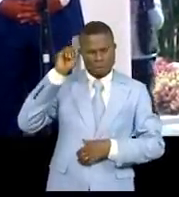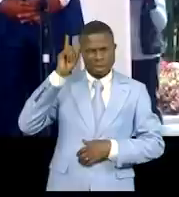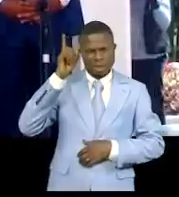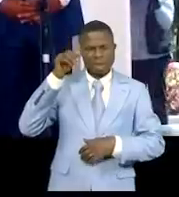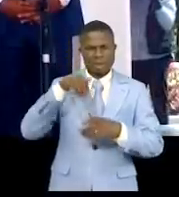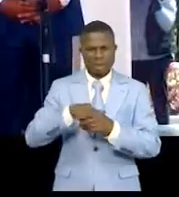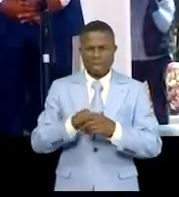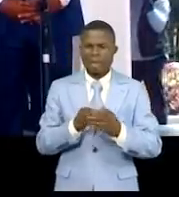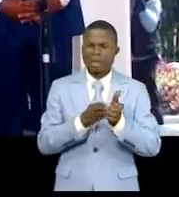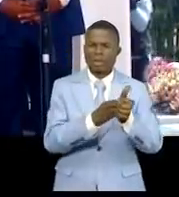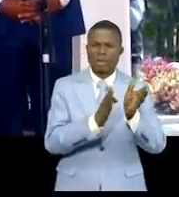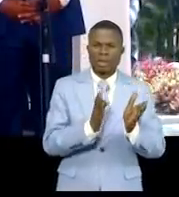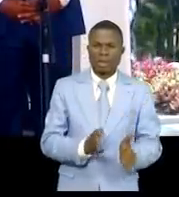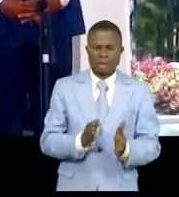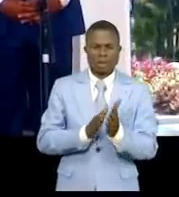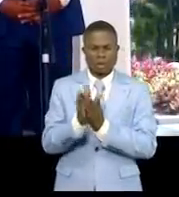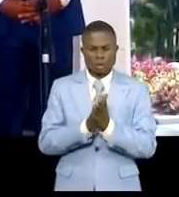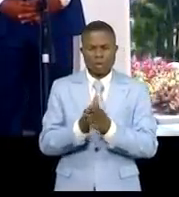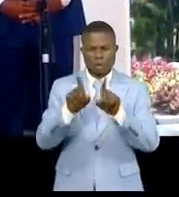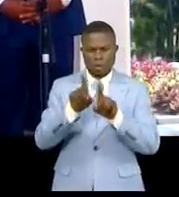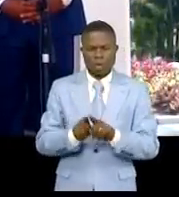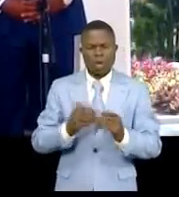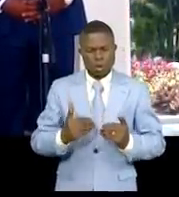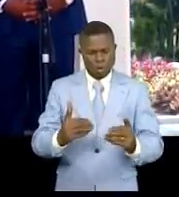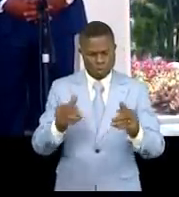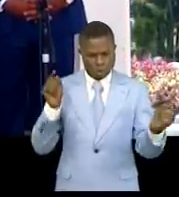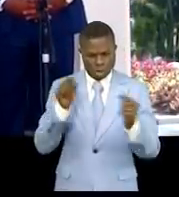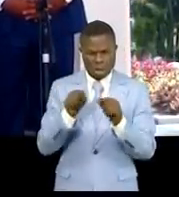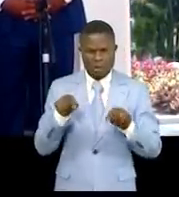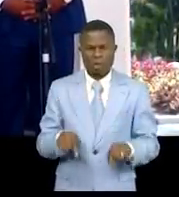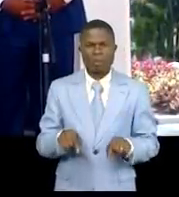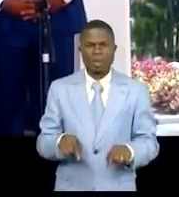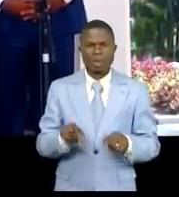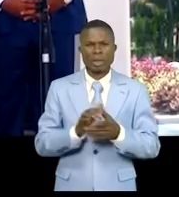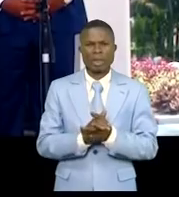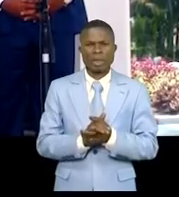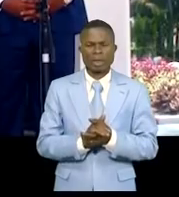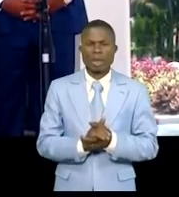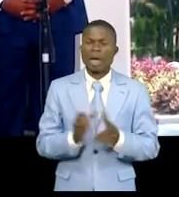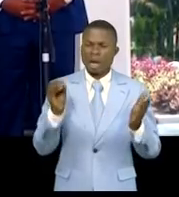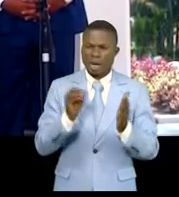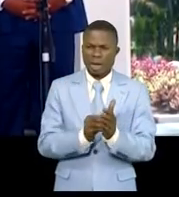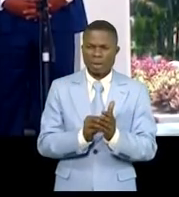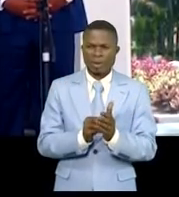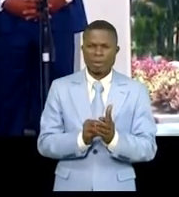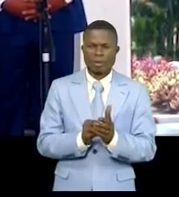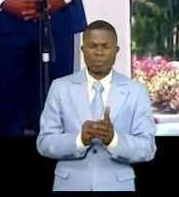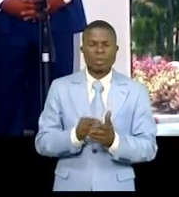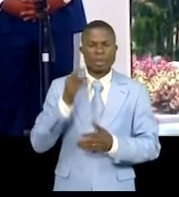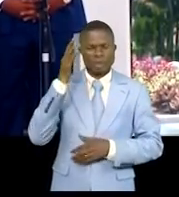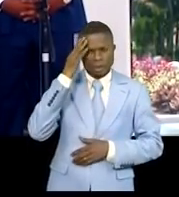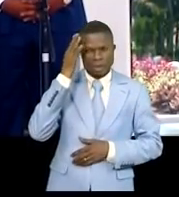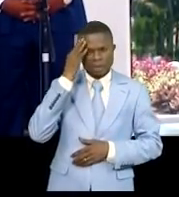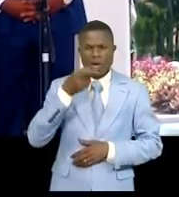du leadership. Nous souhaiterions que cela continue. Mais nous avons également, comme vous pouvez vous l'imaginer,